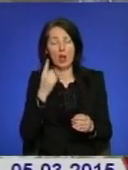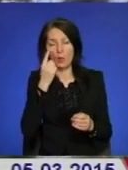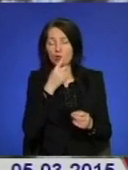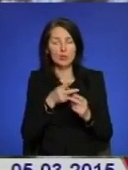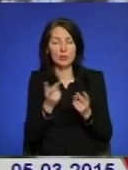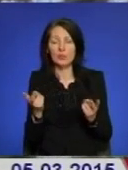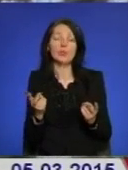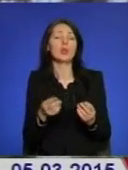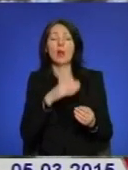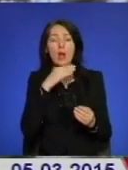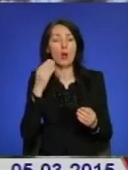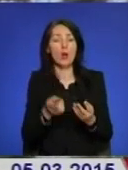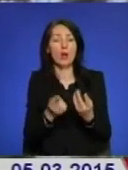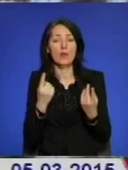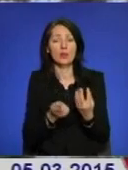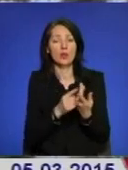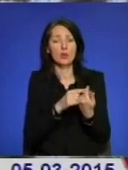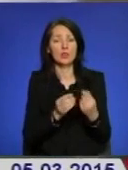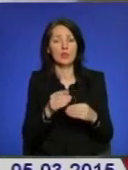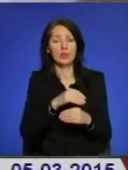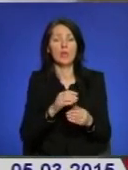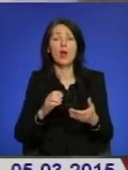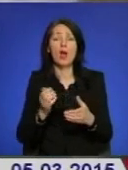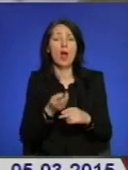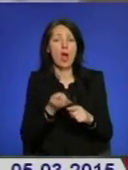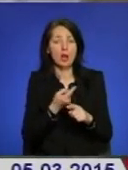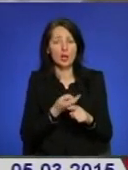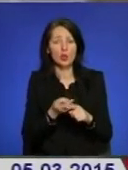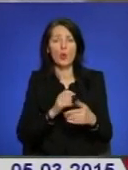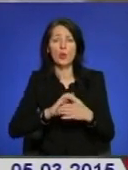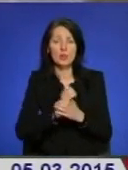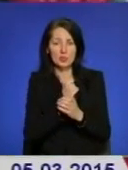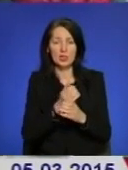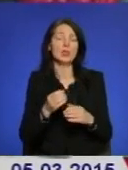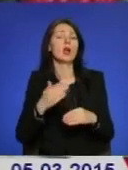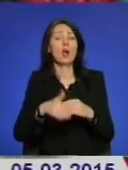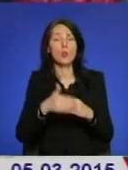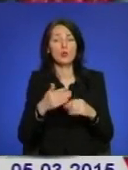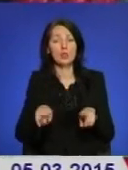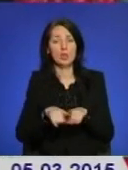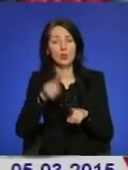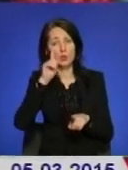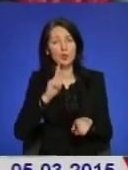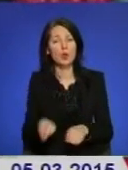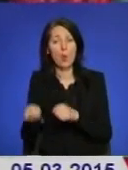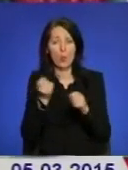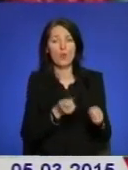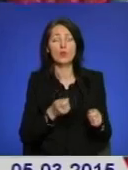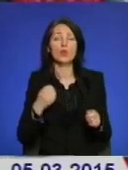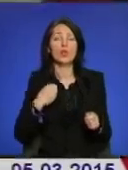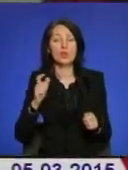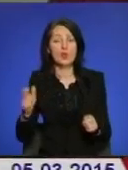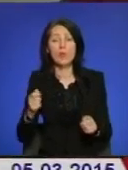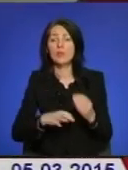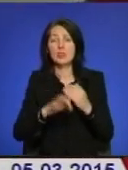картоплею, картоплею із сиром та капустою таку смакоту повезуть військовим на схід, щоб ті далеко від дому відчули смак